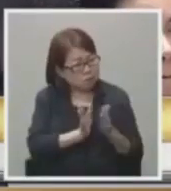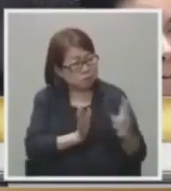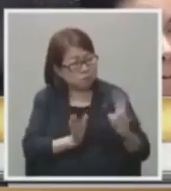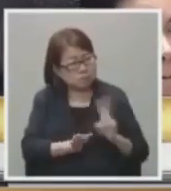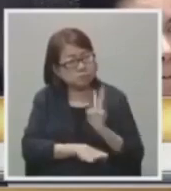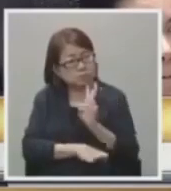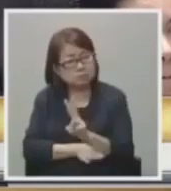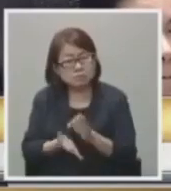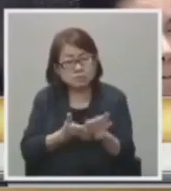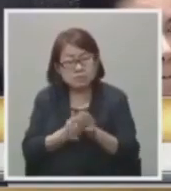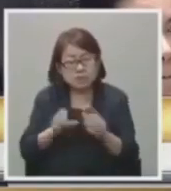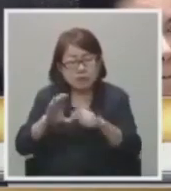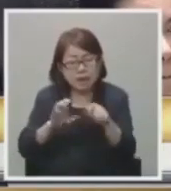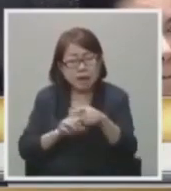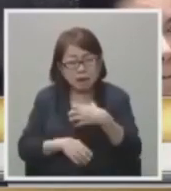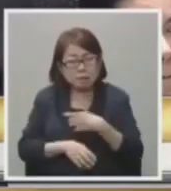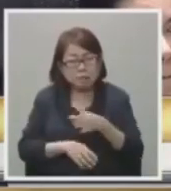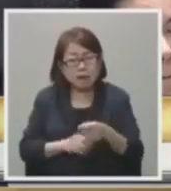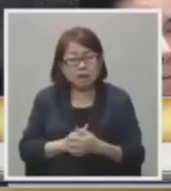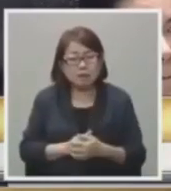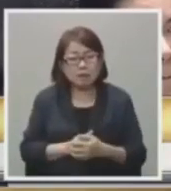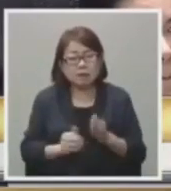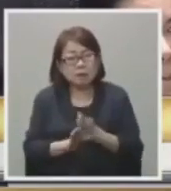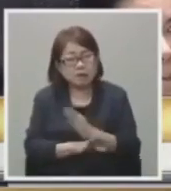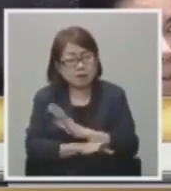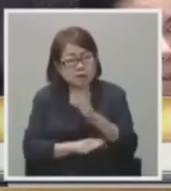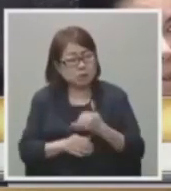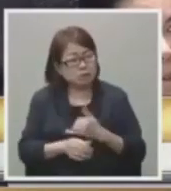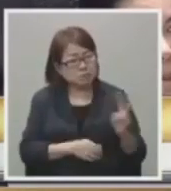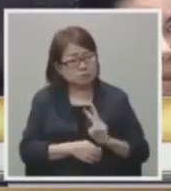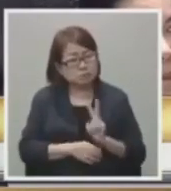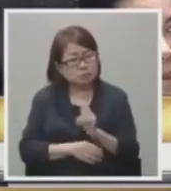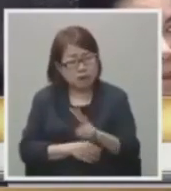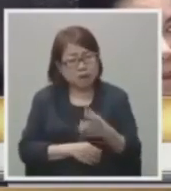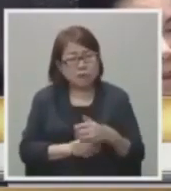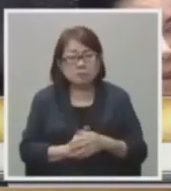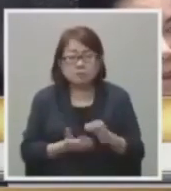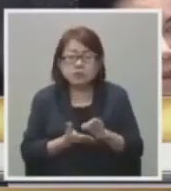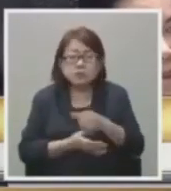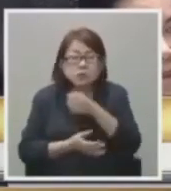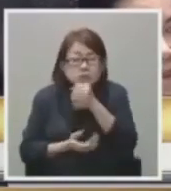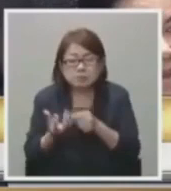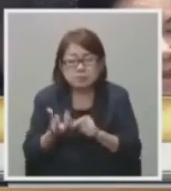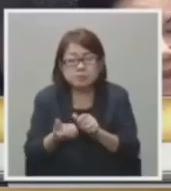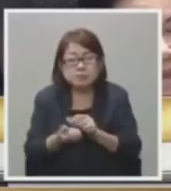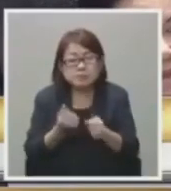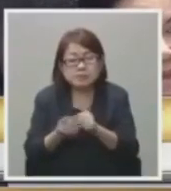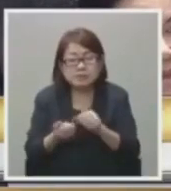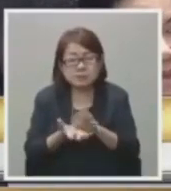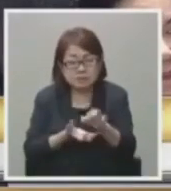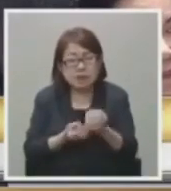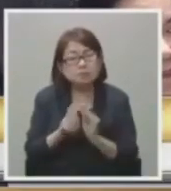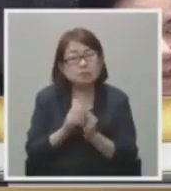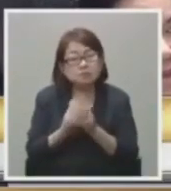คนอ่ะไม่ต้องให้หน่วยล่วงหน้าไปอ่ะลองไปตลาดด้วยครับไปซื้อส้มด้วยกันไปซื้อผล